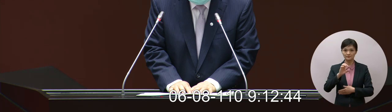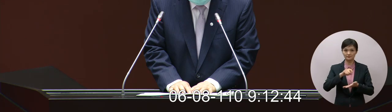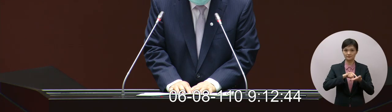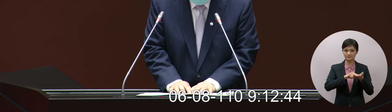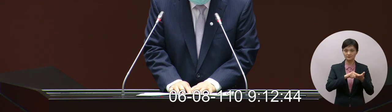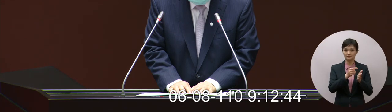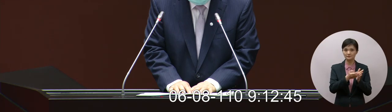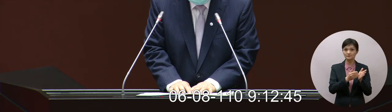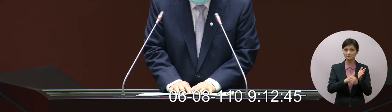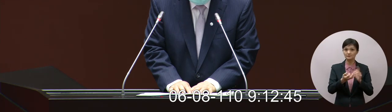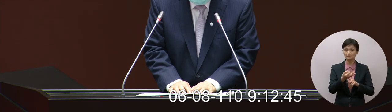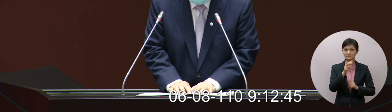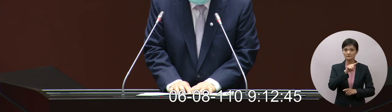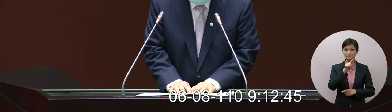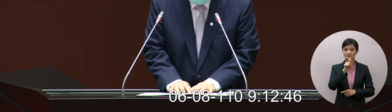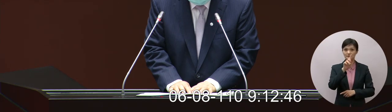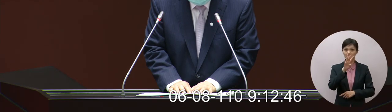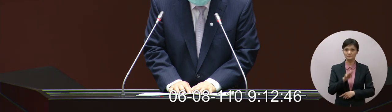列